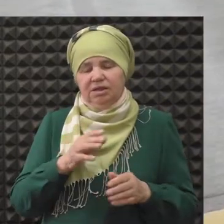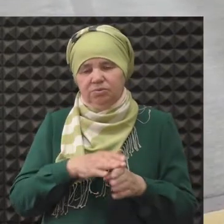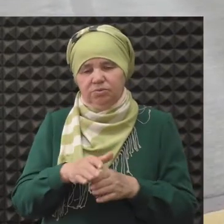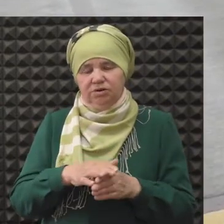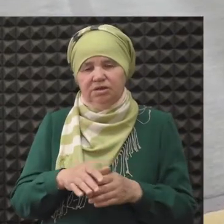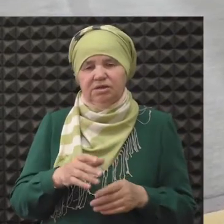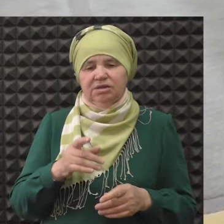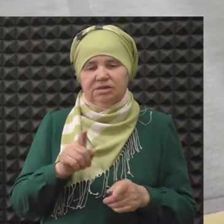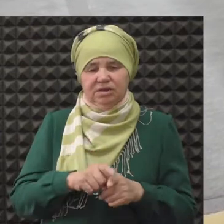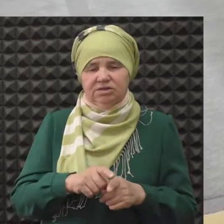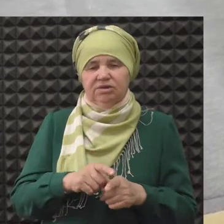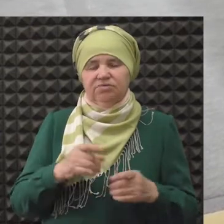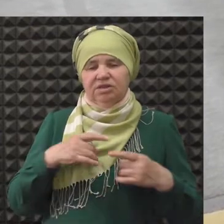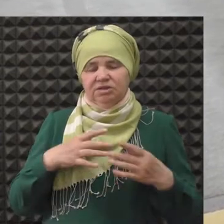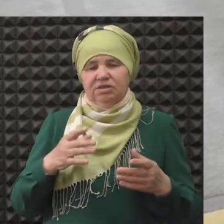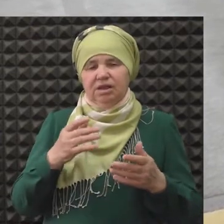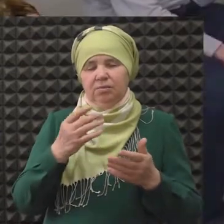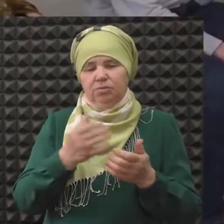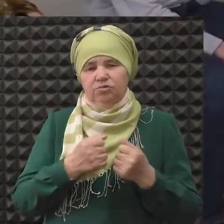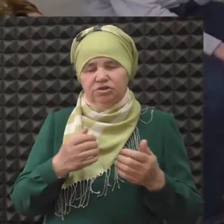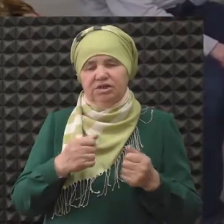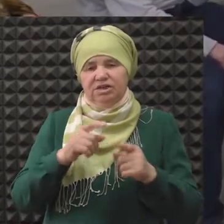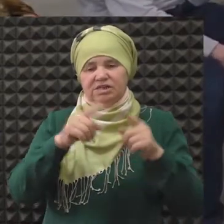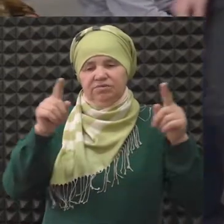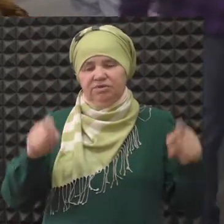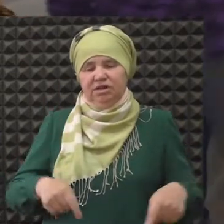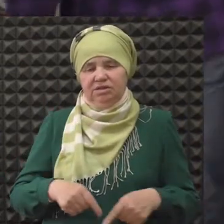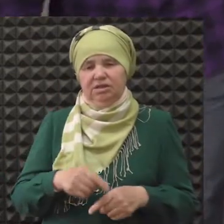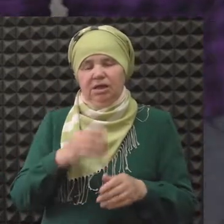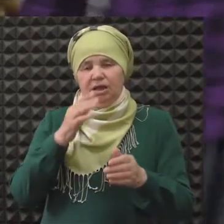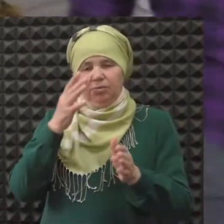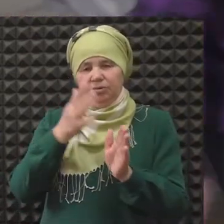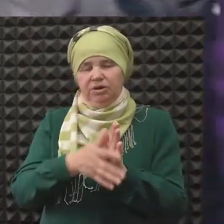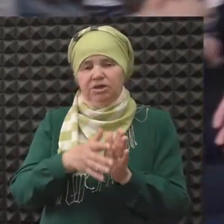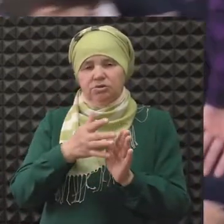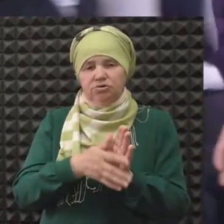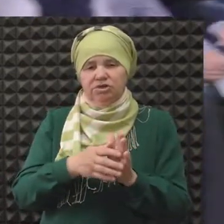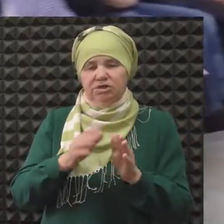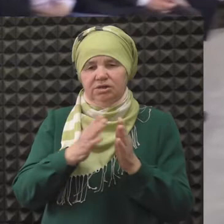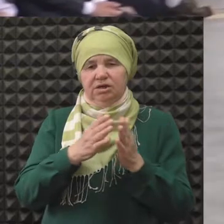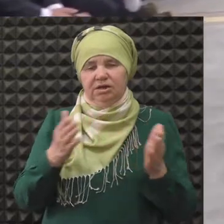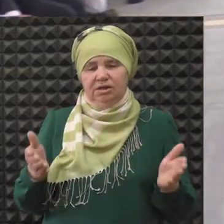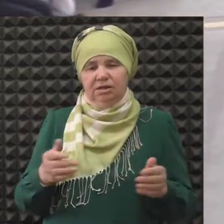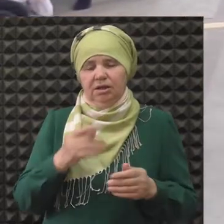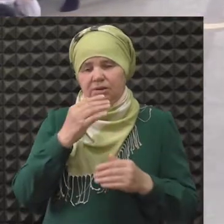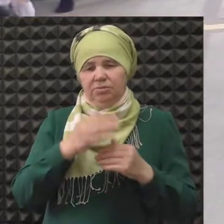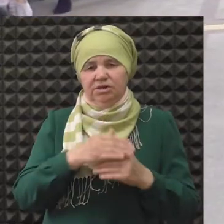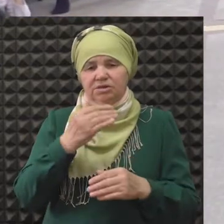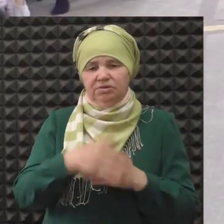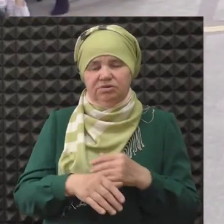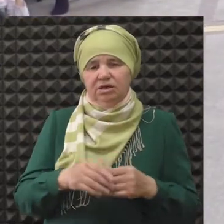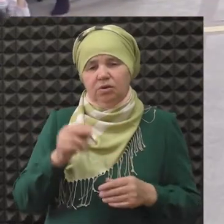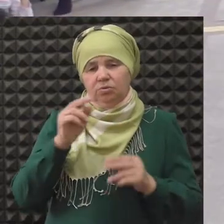исполнили нашиды и в торжественной обстановке получили сертификаты о прохождении годовых курсов и памятные подарки. Перед завершением учебного процесса